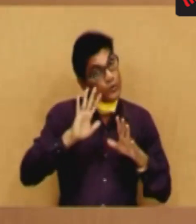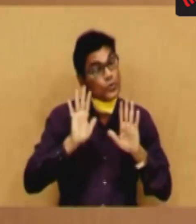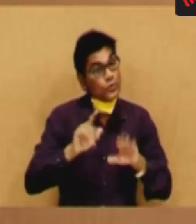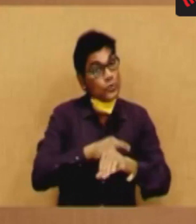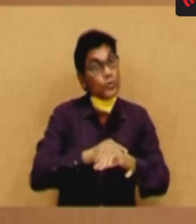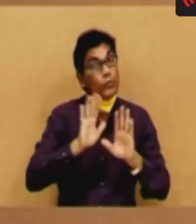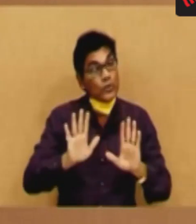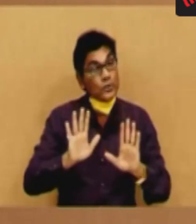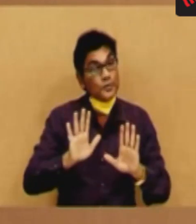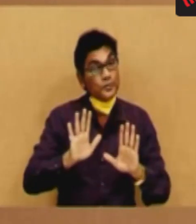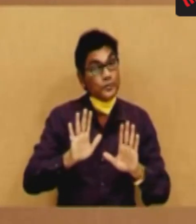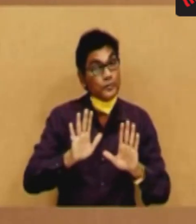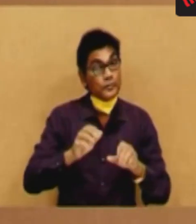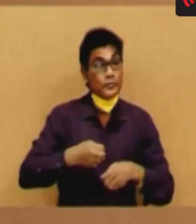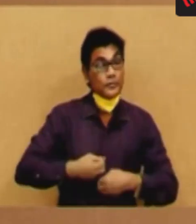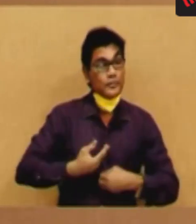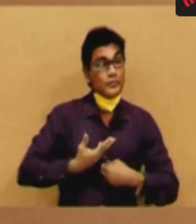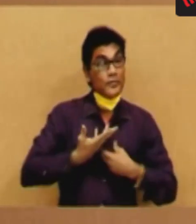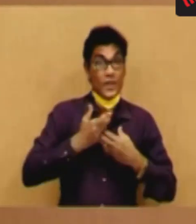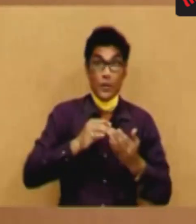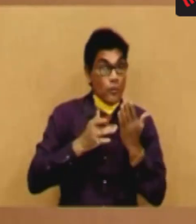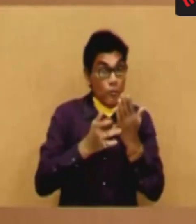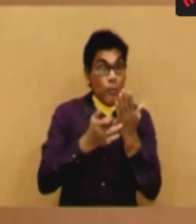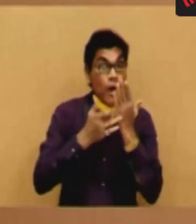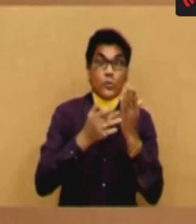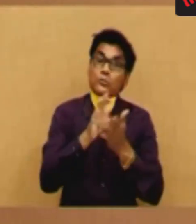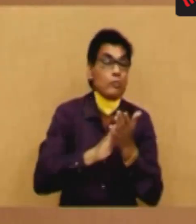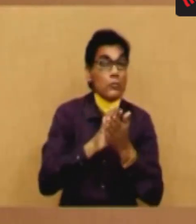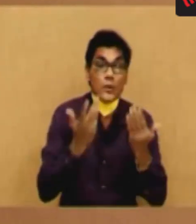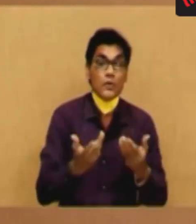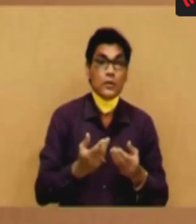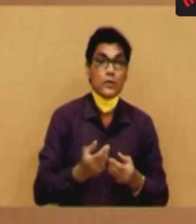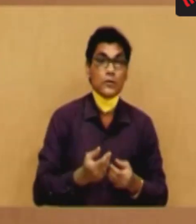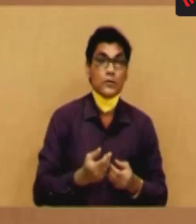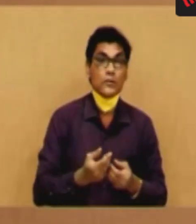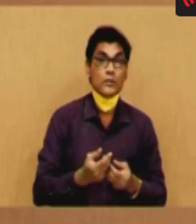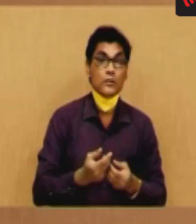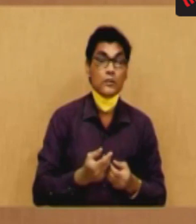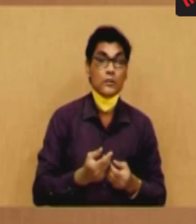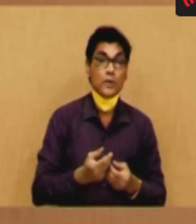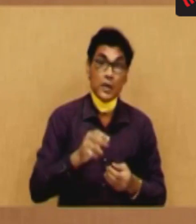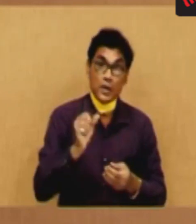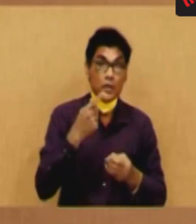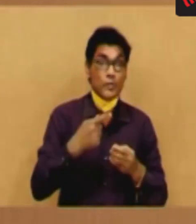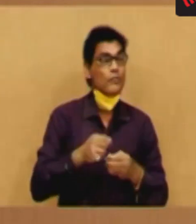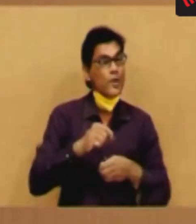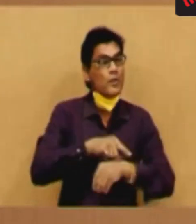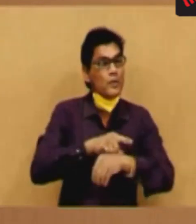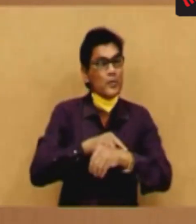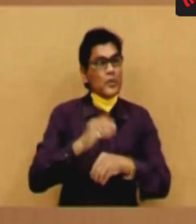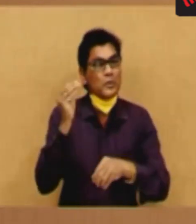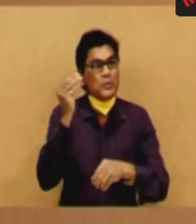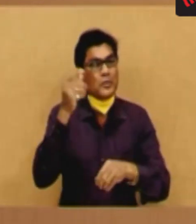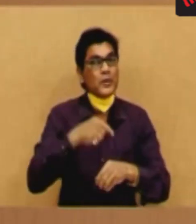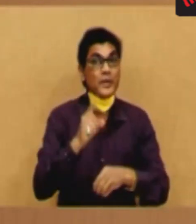जाय जते बेले सेटा मो भीतर संक्रमित होउचे किंतु बाहर कोनसी लक्षण मोर जणा पडु नाही एटा बेले बेले 14